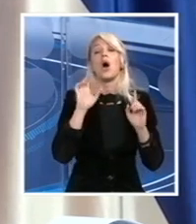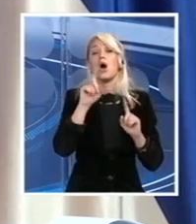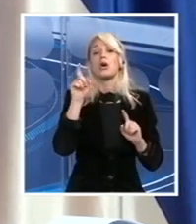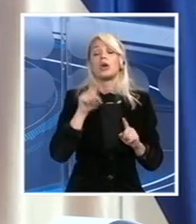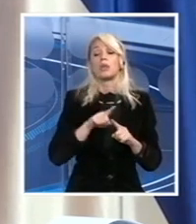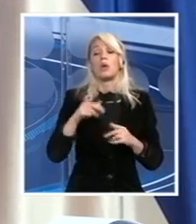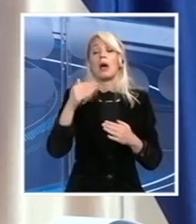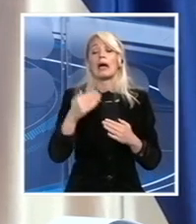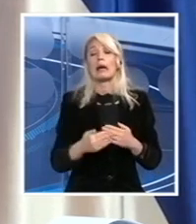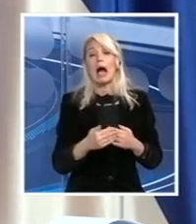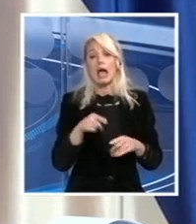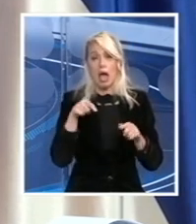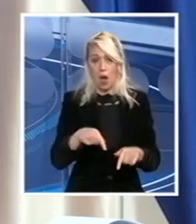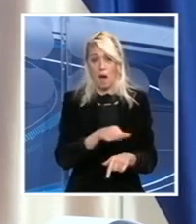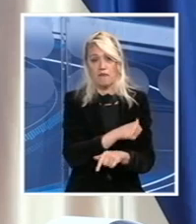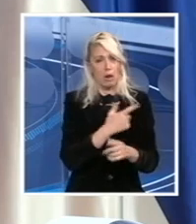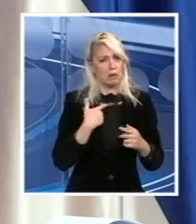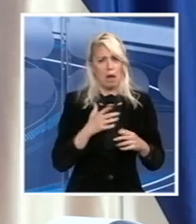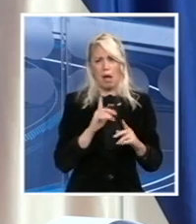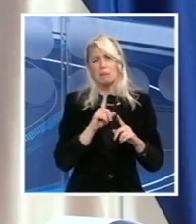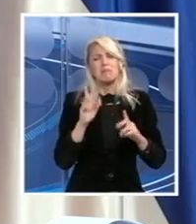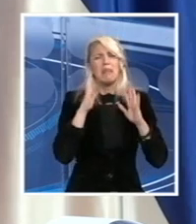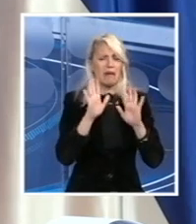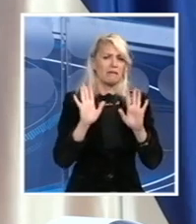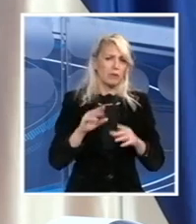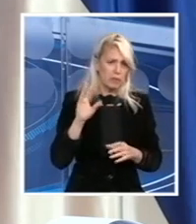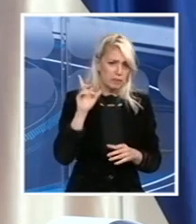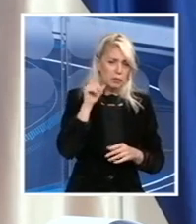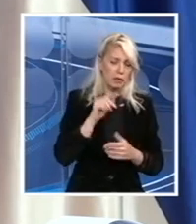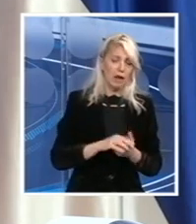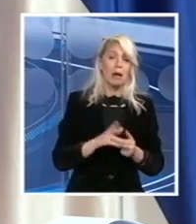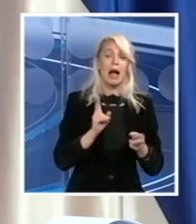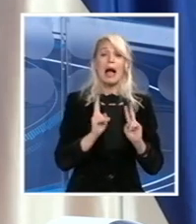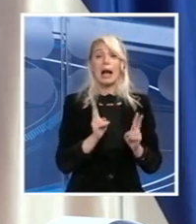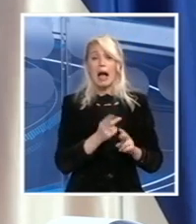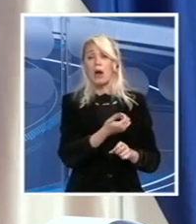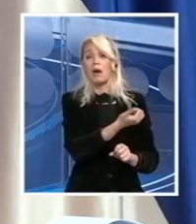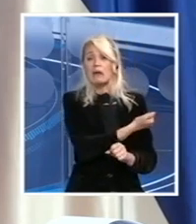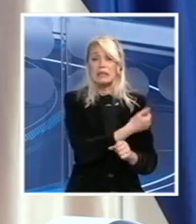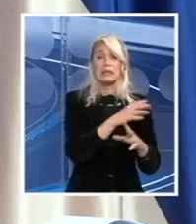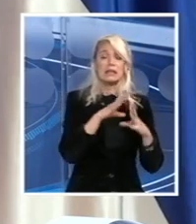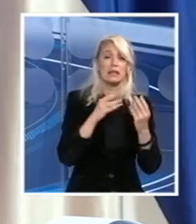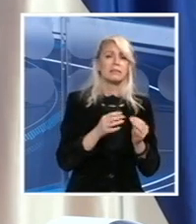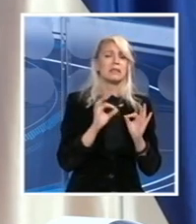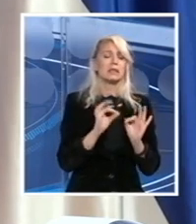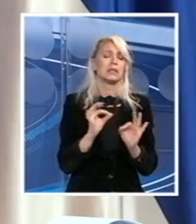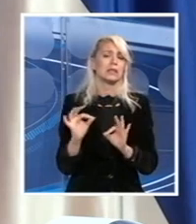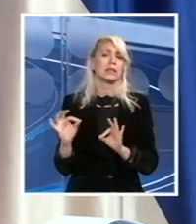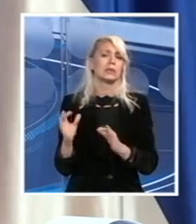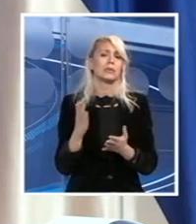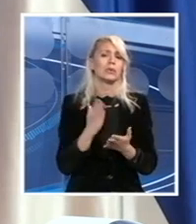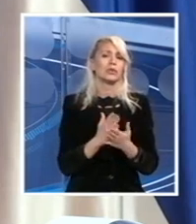sam jako skeptičan. Dakle, kako će se to koristiti? Svakako da će ići prema onima koji